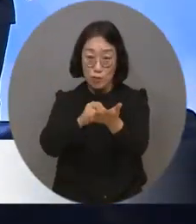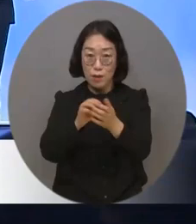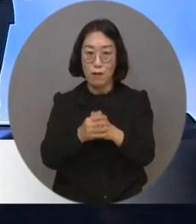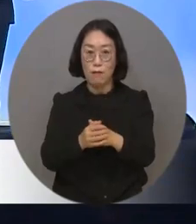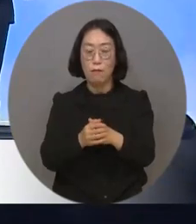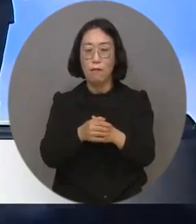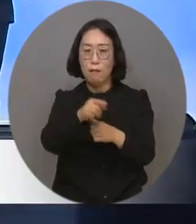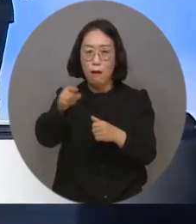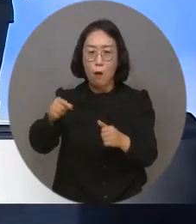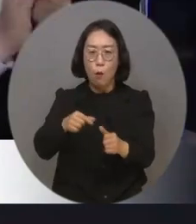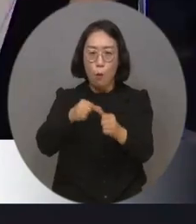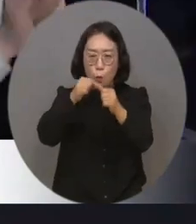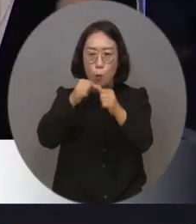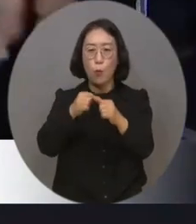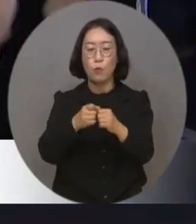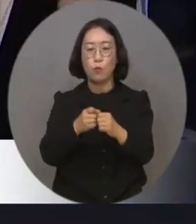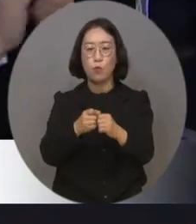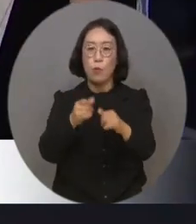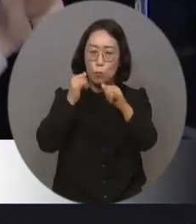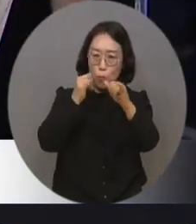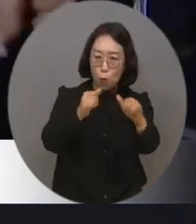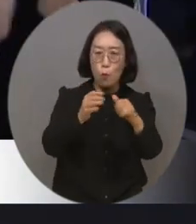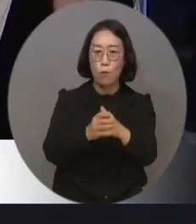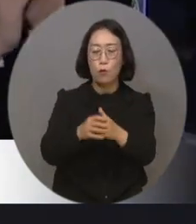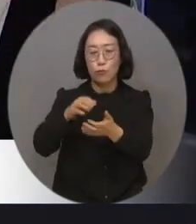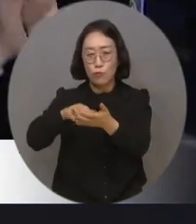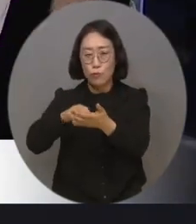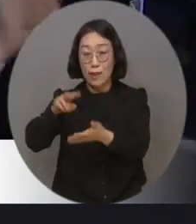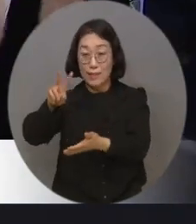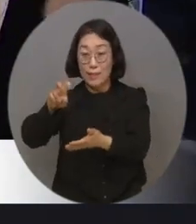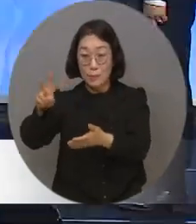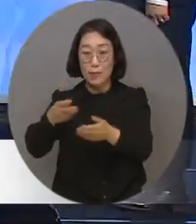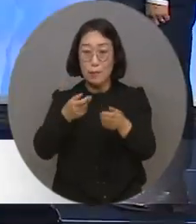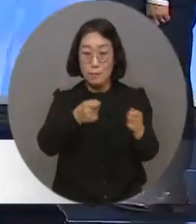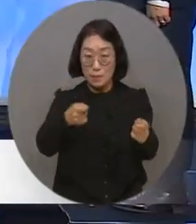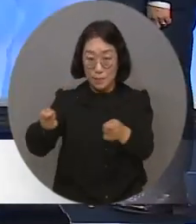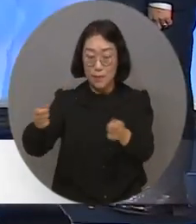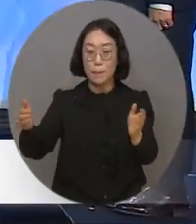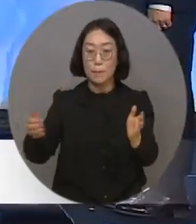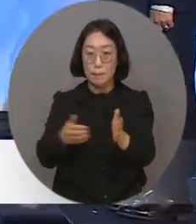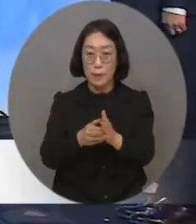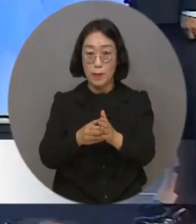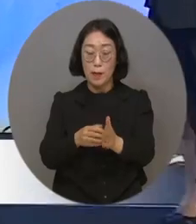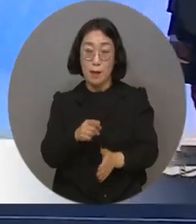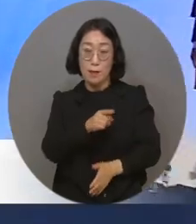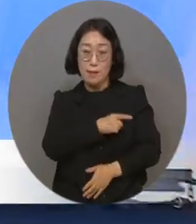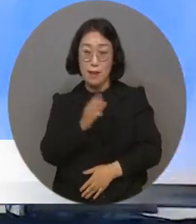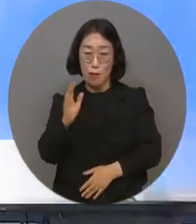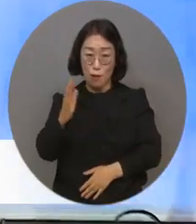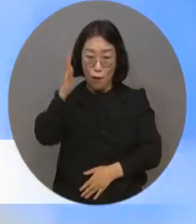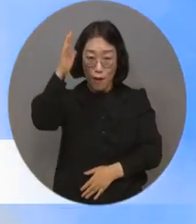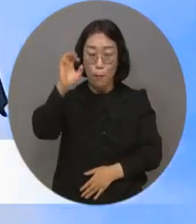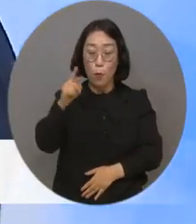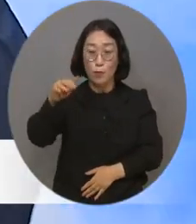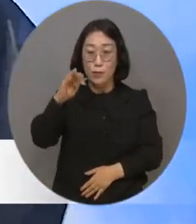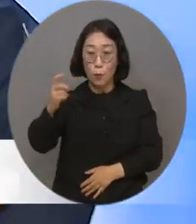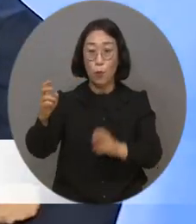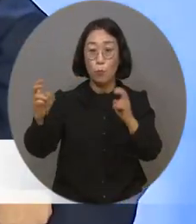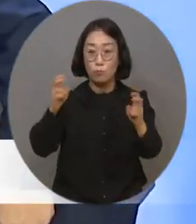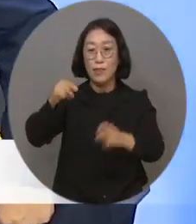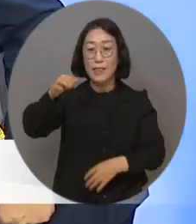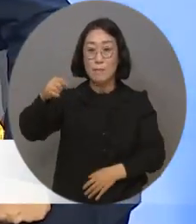8점과 고용노동부 장관 표창 22점이 수여됐습니다. 영예의 절탑산업훈장은 포스코 휴먼스